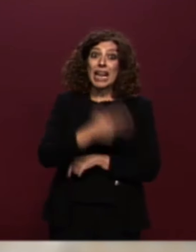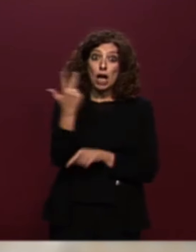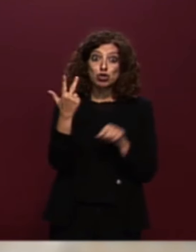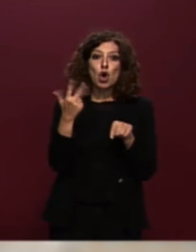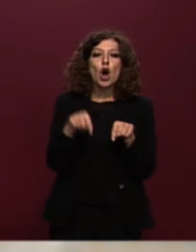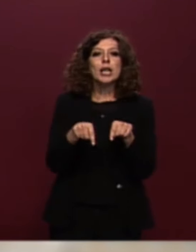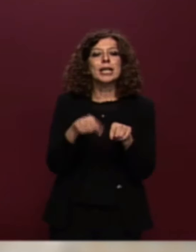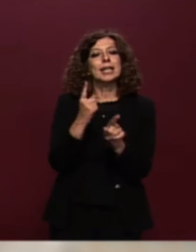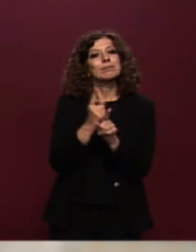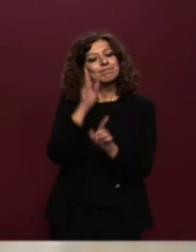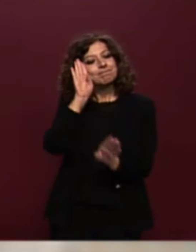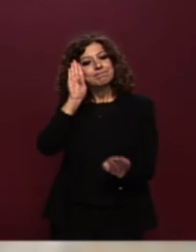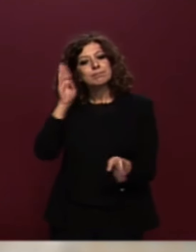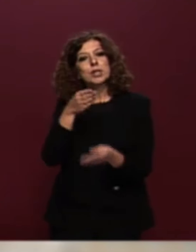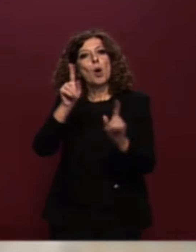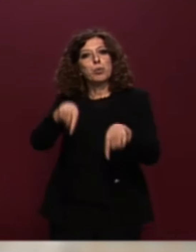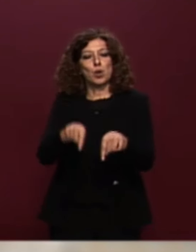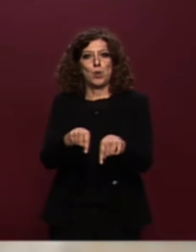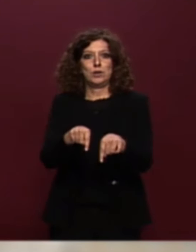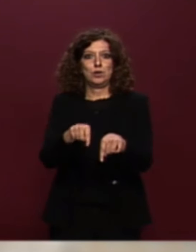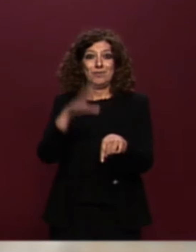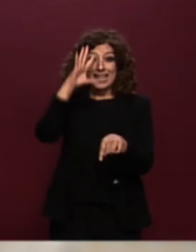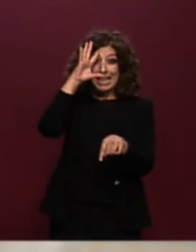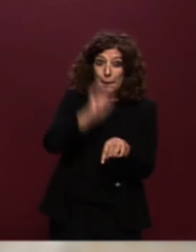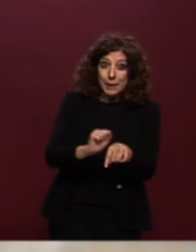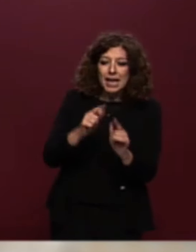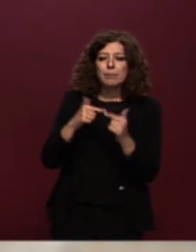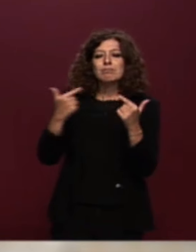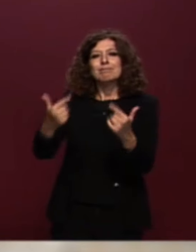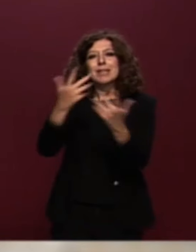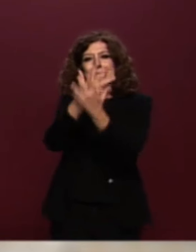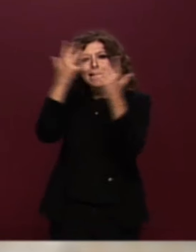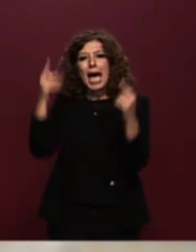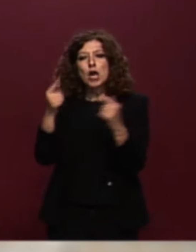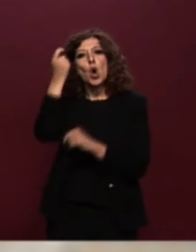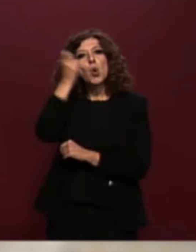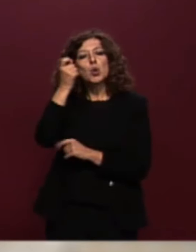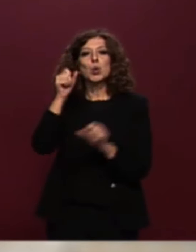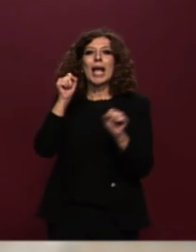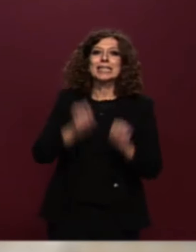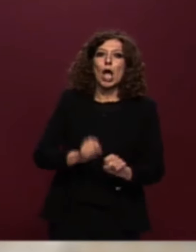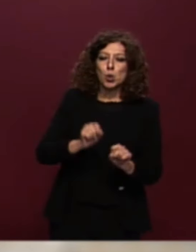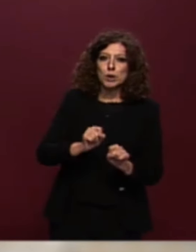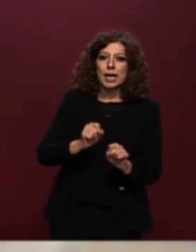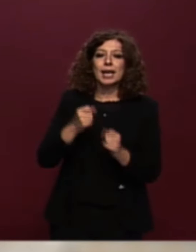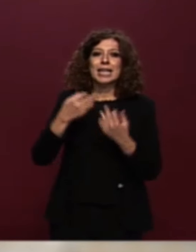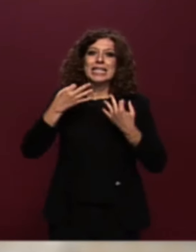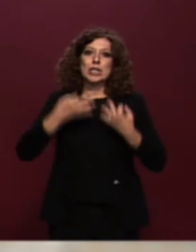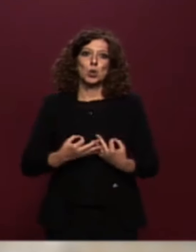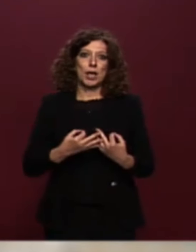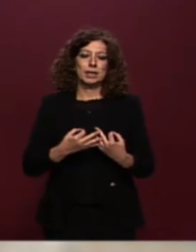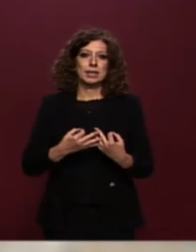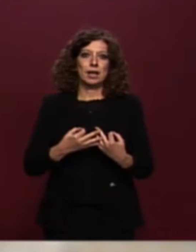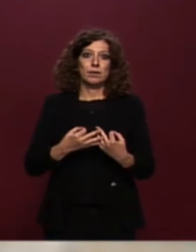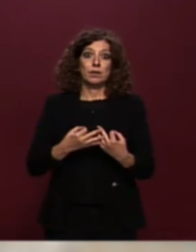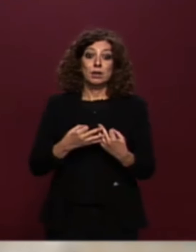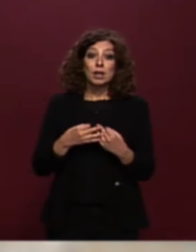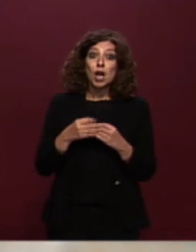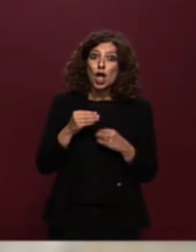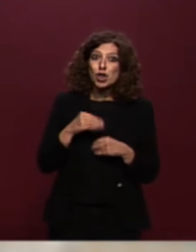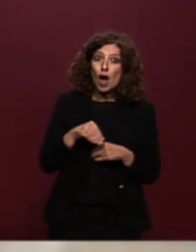essere anche questa: comprendere e far comprendere l'importanza della cultura della salute e della sicurezza, farlo proprio nel luogo